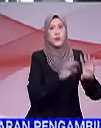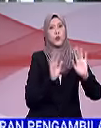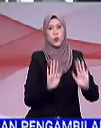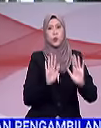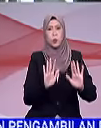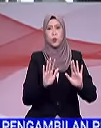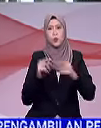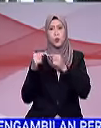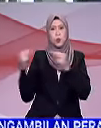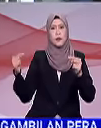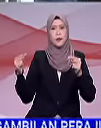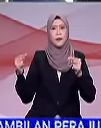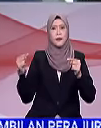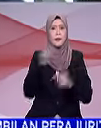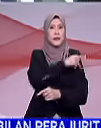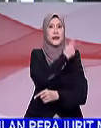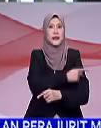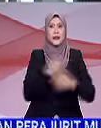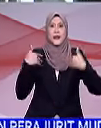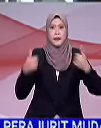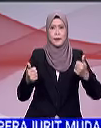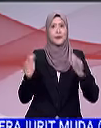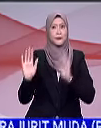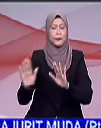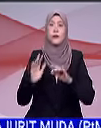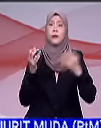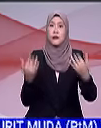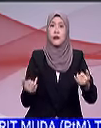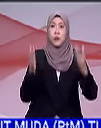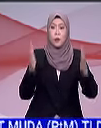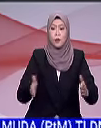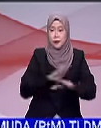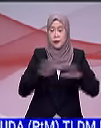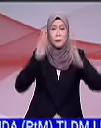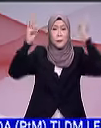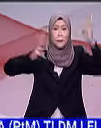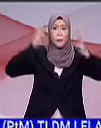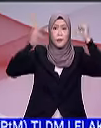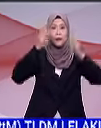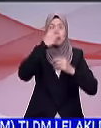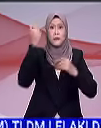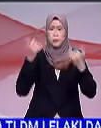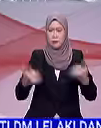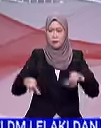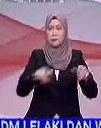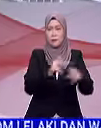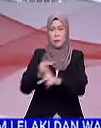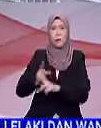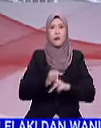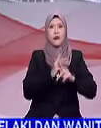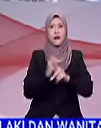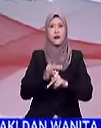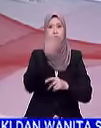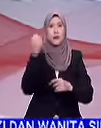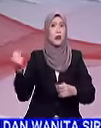Rizal daripada klinik kesehatan orang ramai juga tidak perlu panik Ronald keadaan masih terkawal dan penutupan